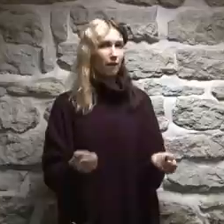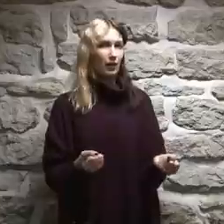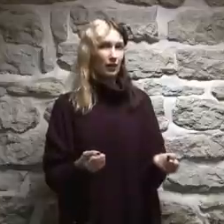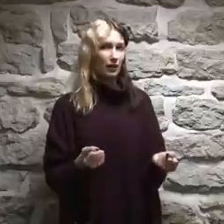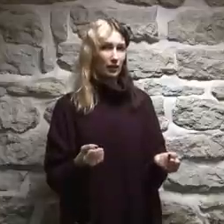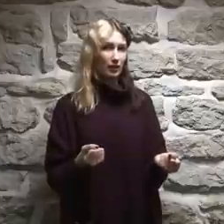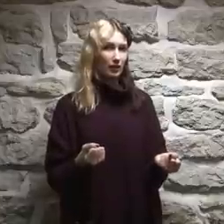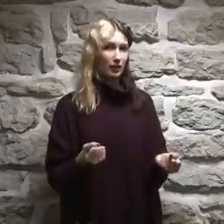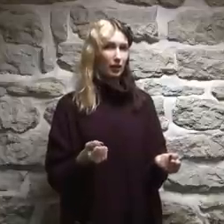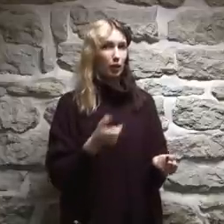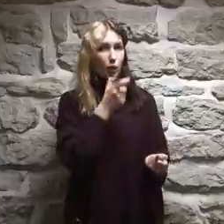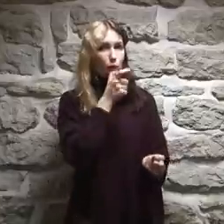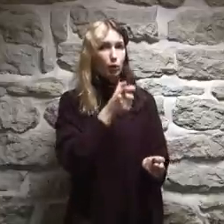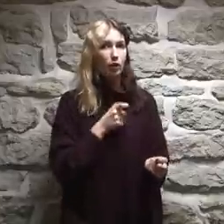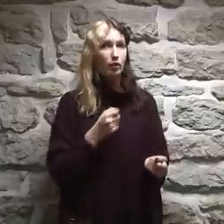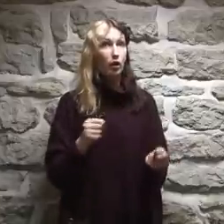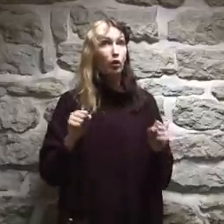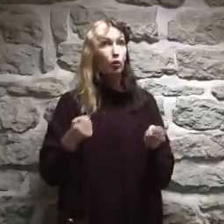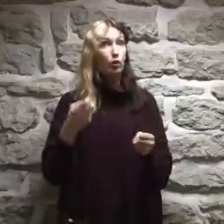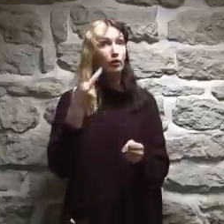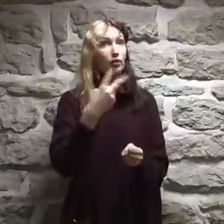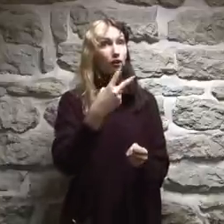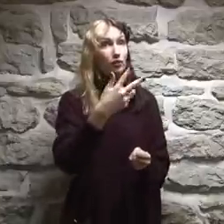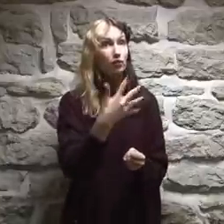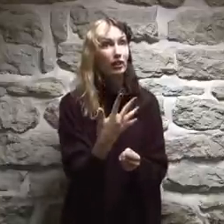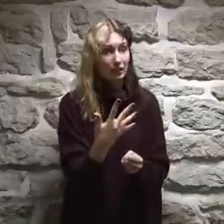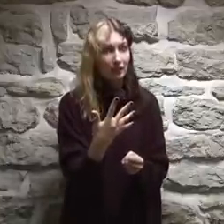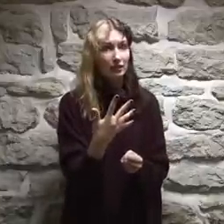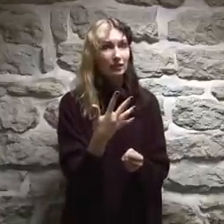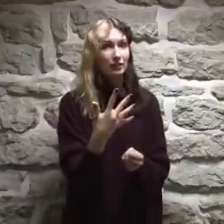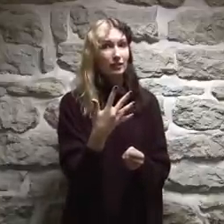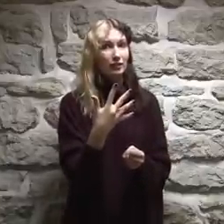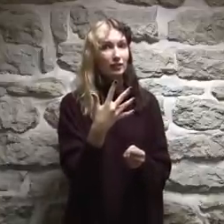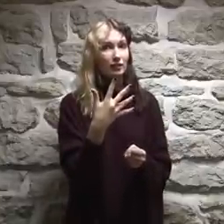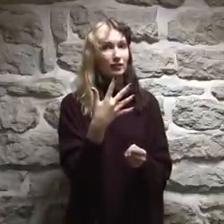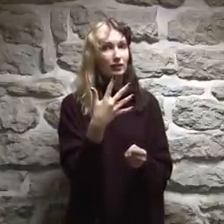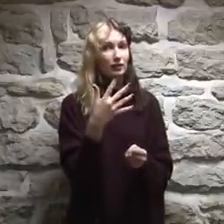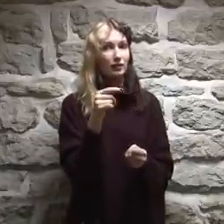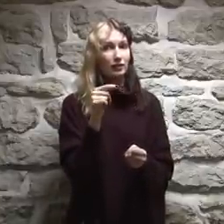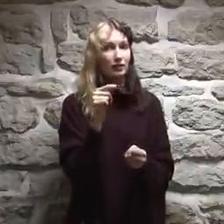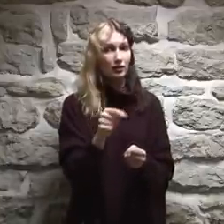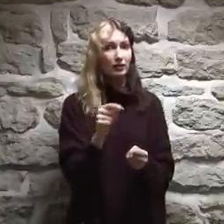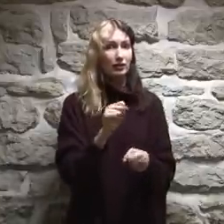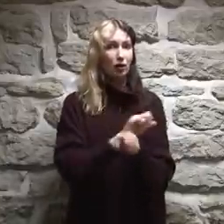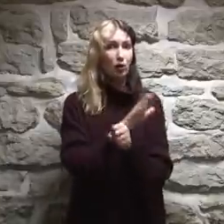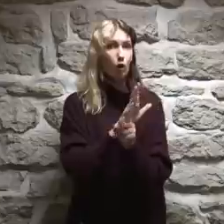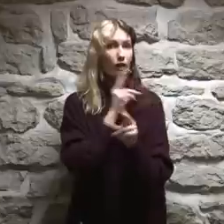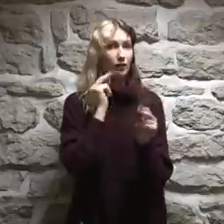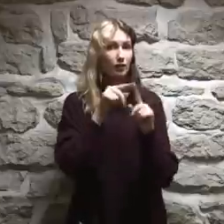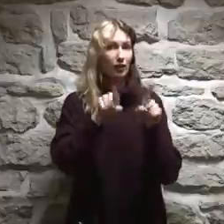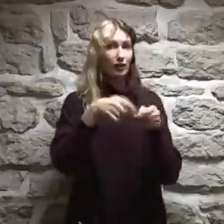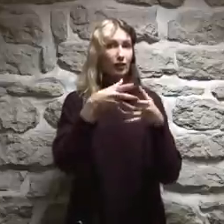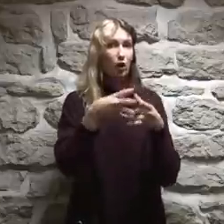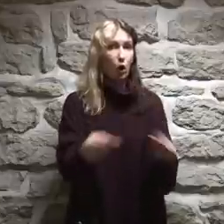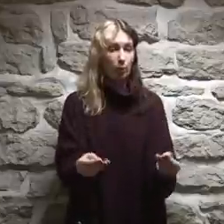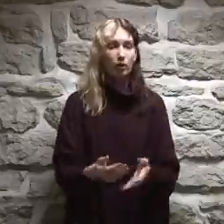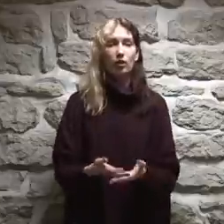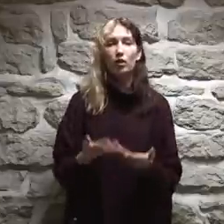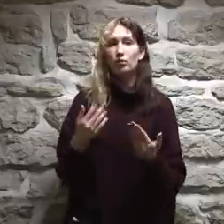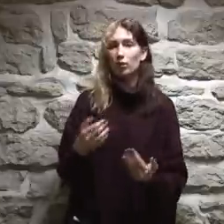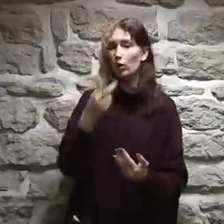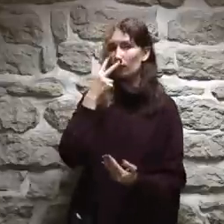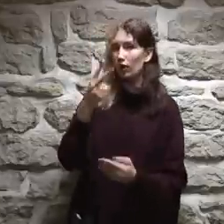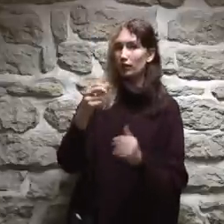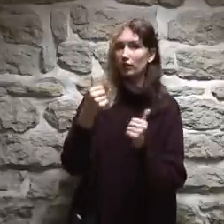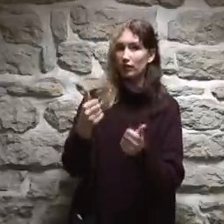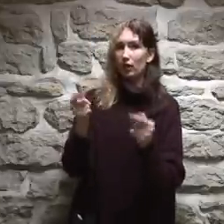et siis kui jõuab 25, siis see kehtestatakse see COVID-passi nõude kadumine? No ma arvan, et täna on mõistlik vaadata seda, et